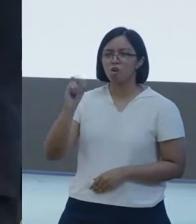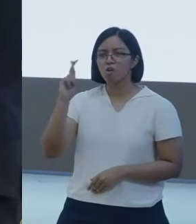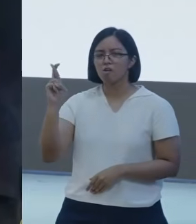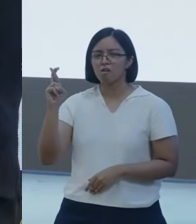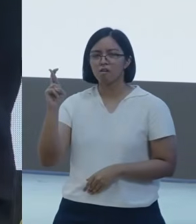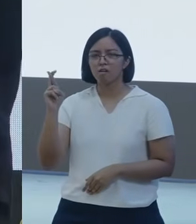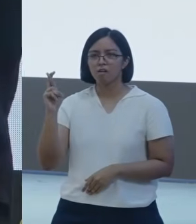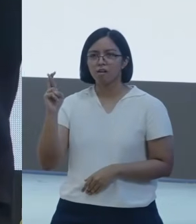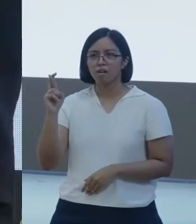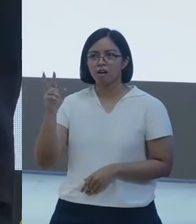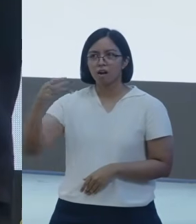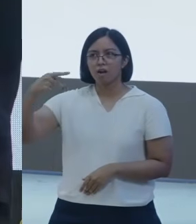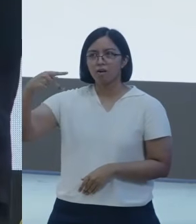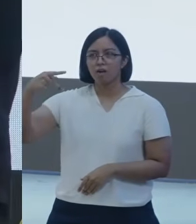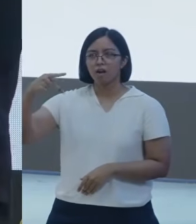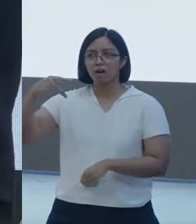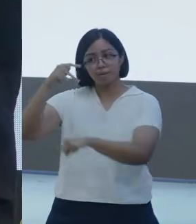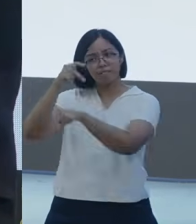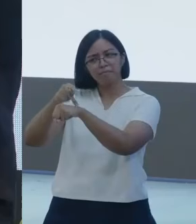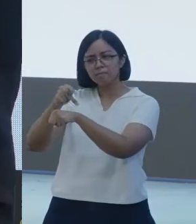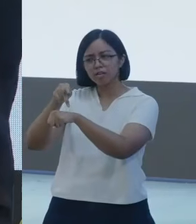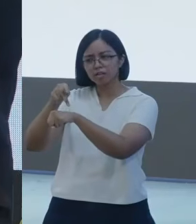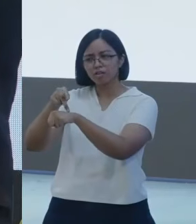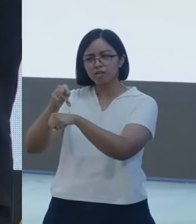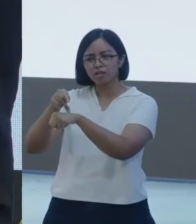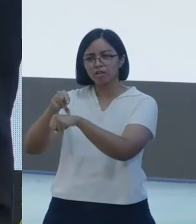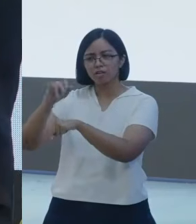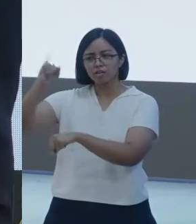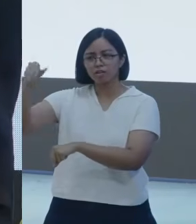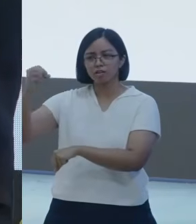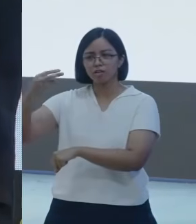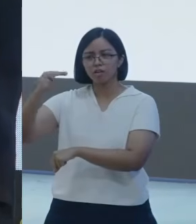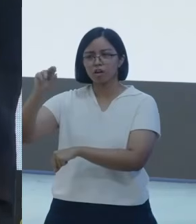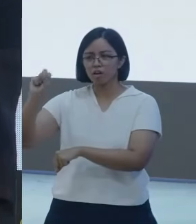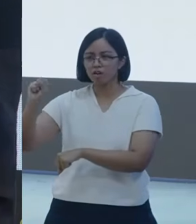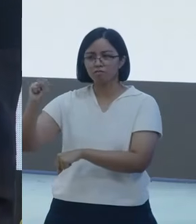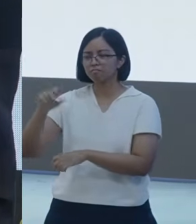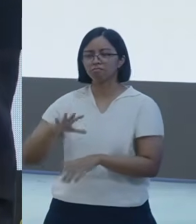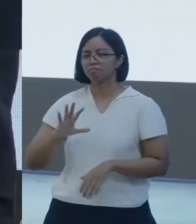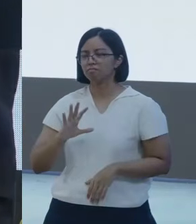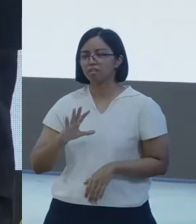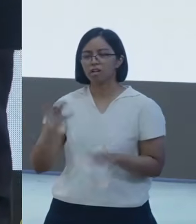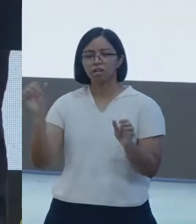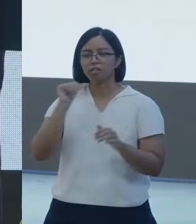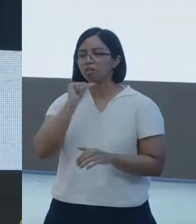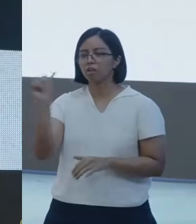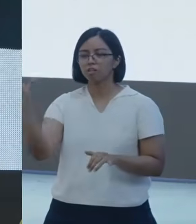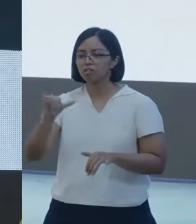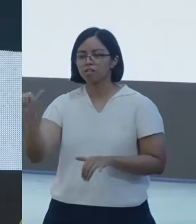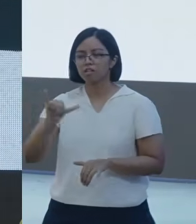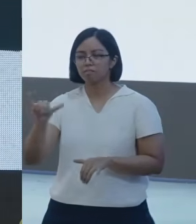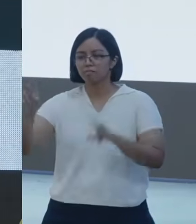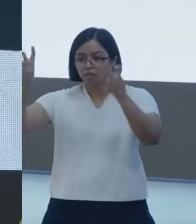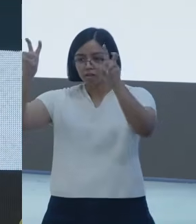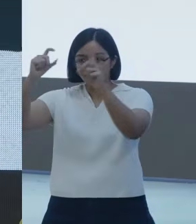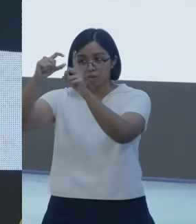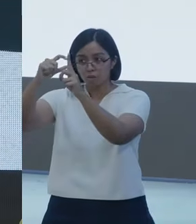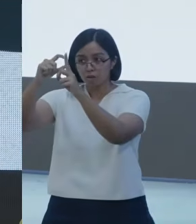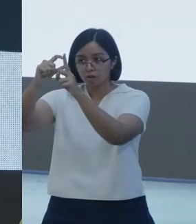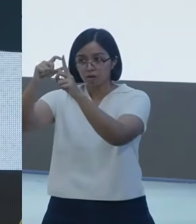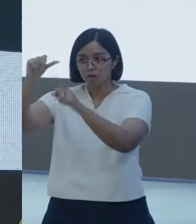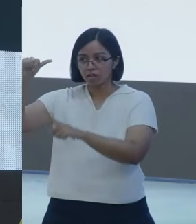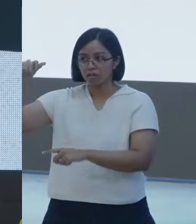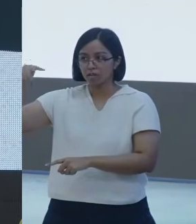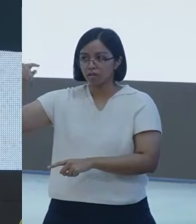or John were apostles. Yung apostle po na term has become a technical